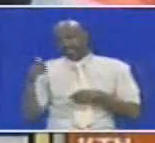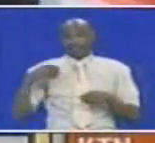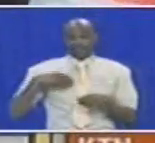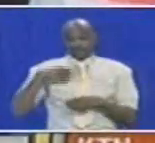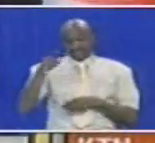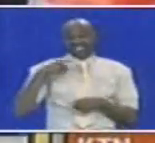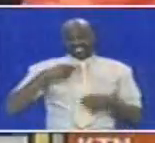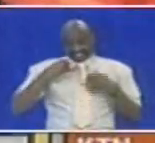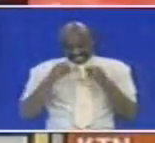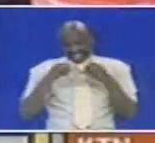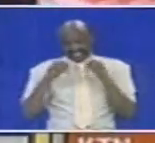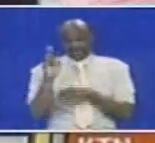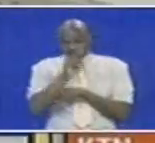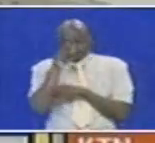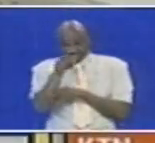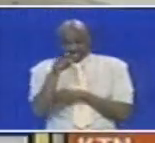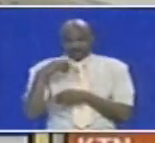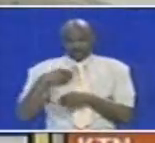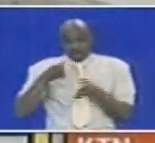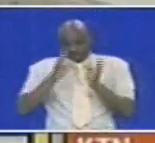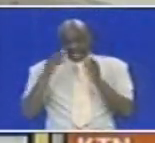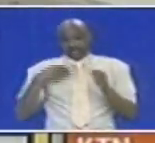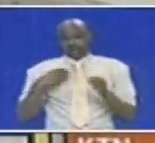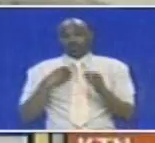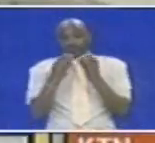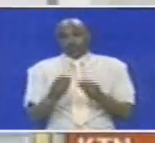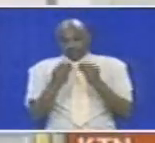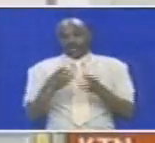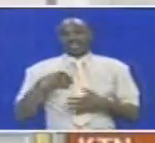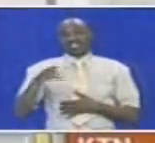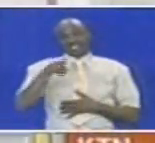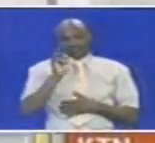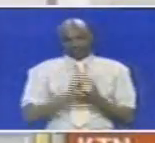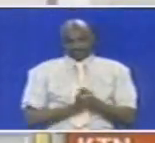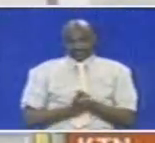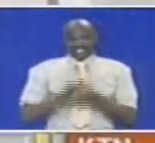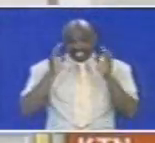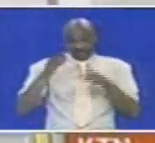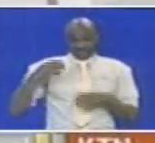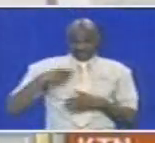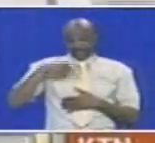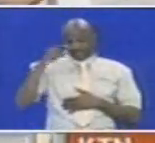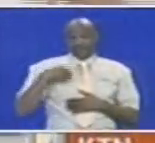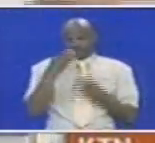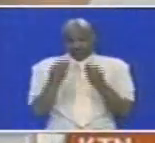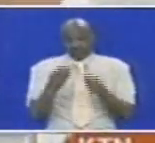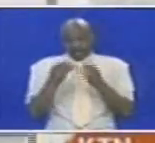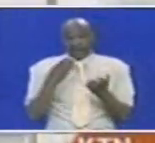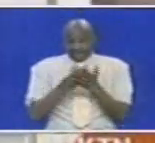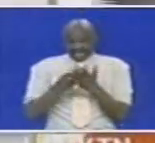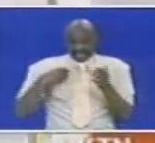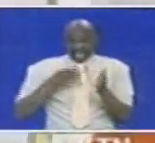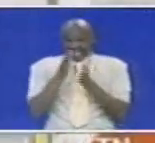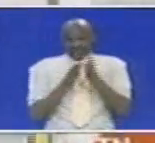kujaribu kutumia mradi huo kama njia ya kujitajirisha. Kama hao watajaziwa pesa kwa mfukoni na reli